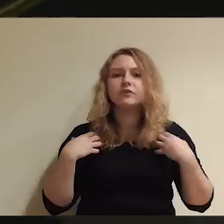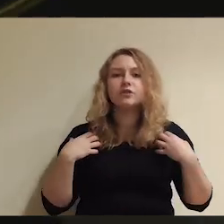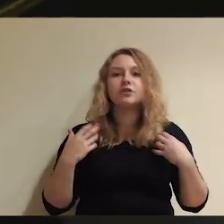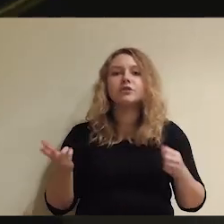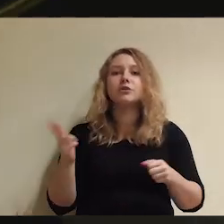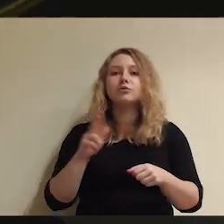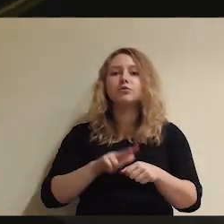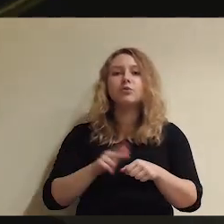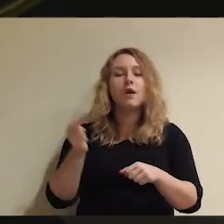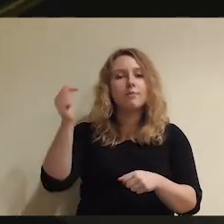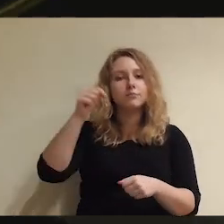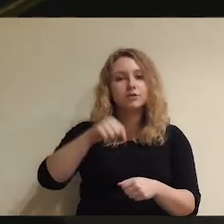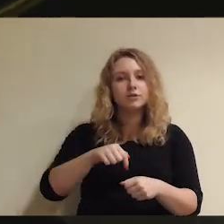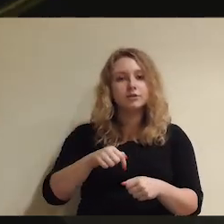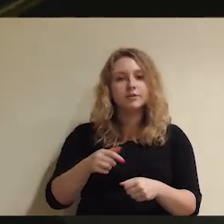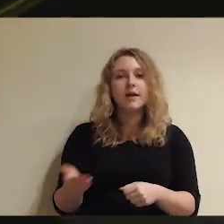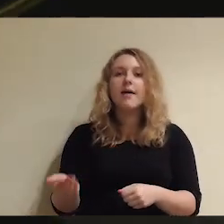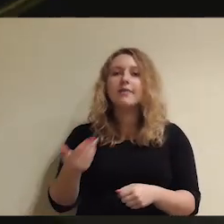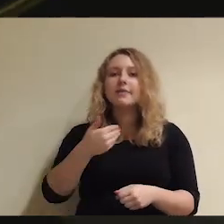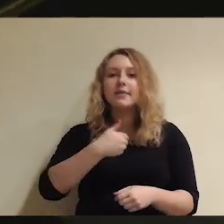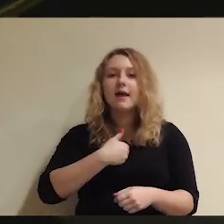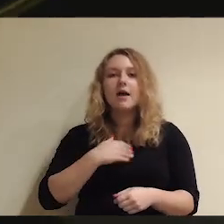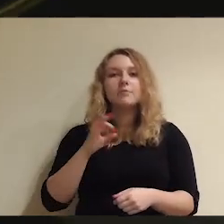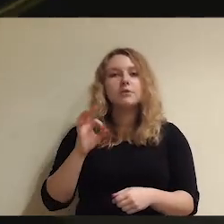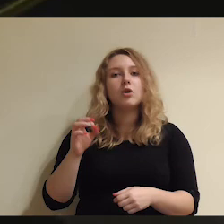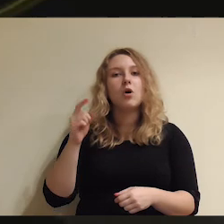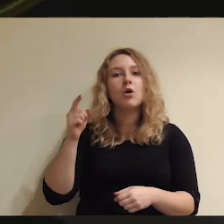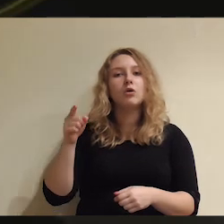To prawdziwe życie, które przyjdzie.